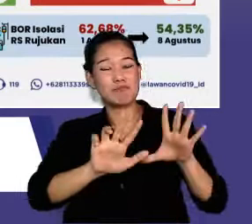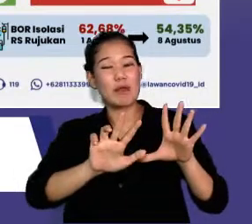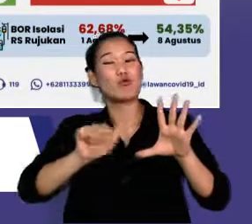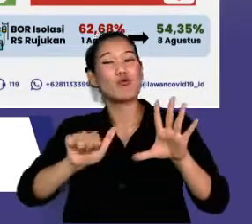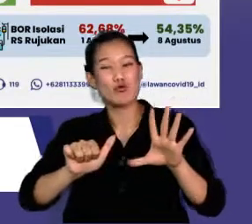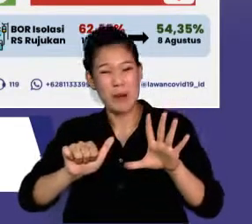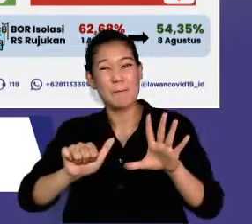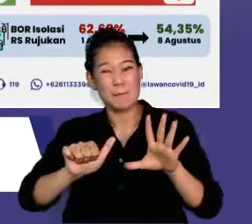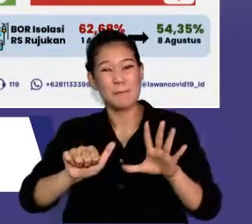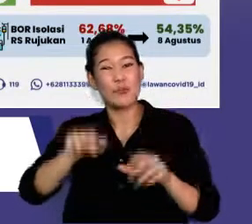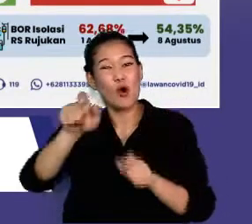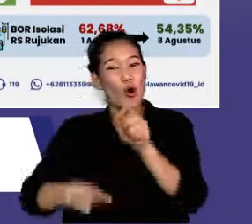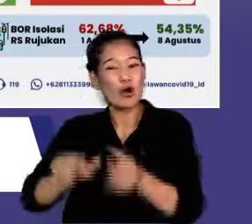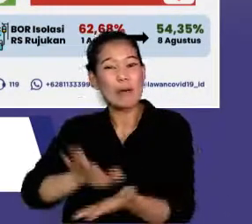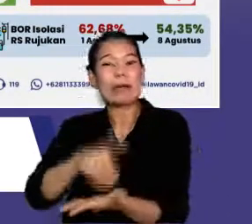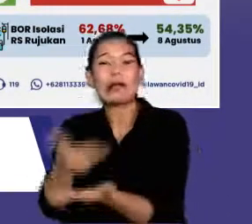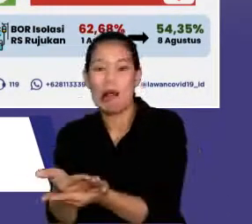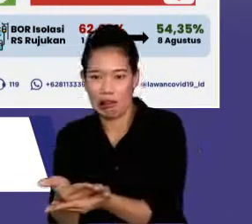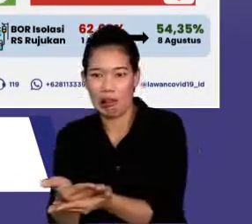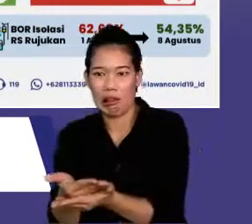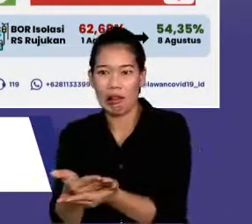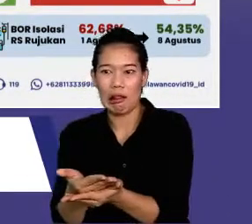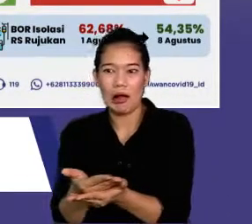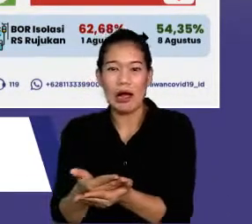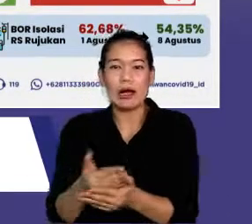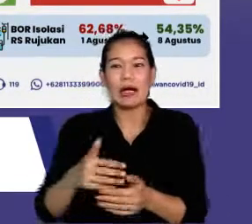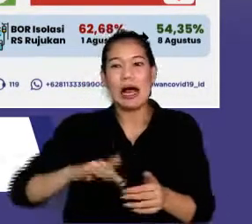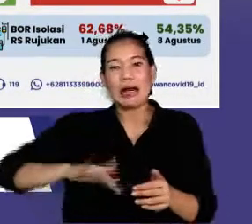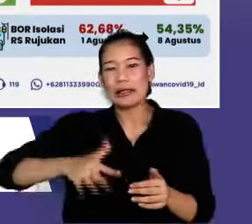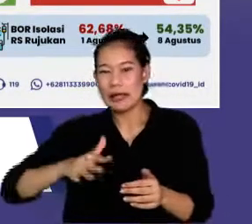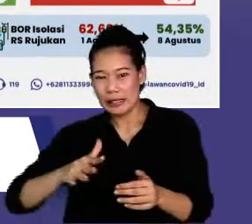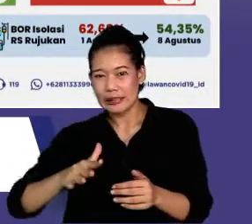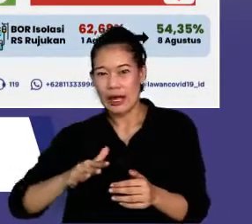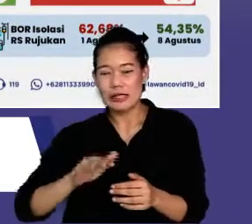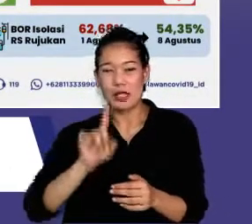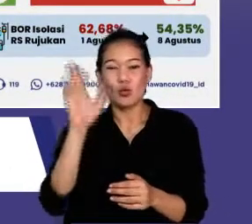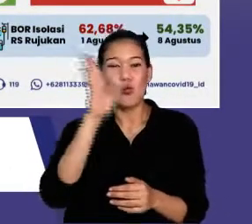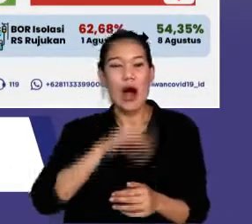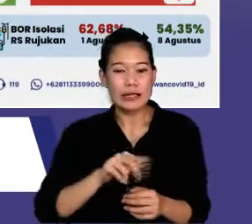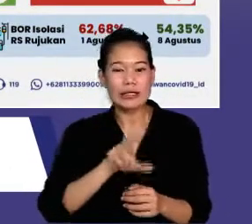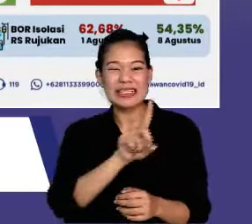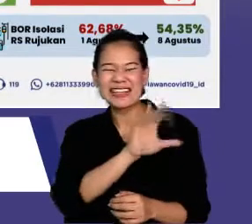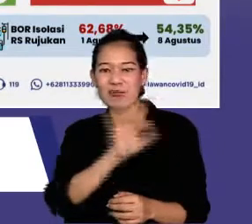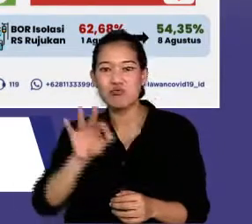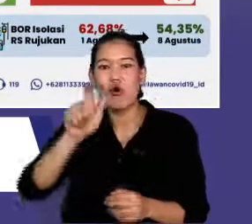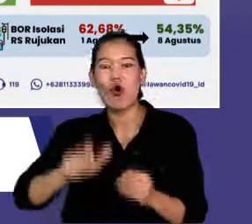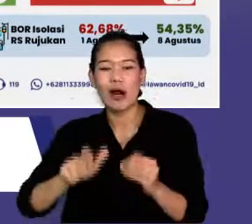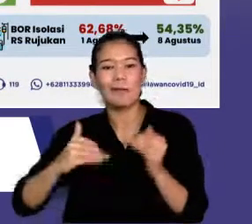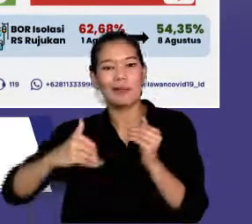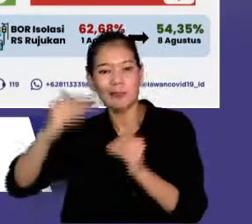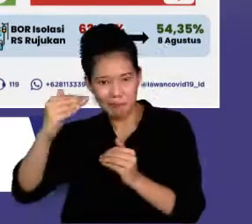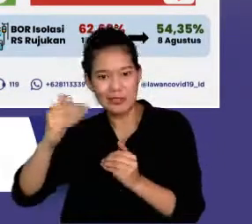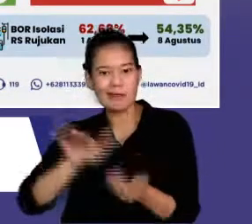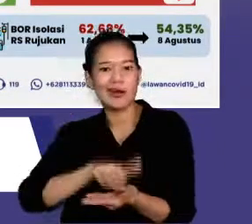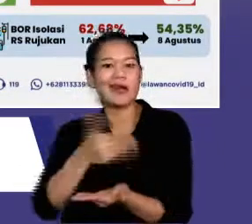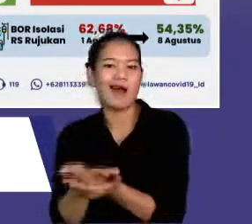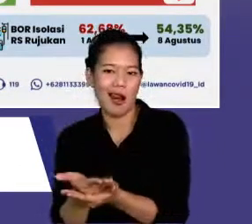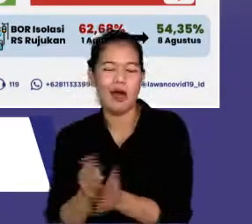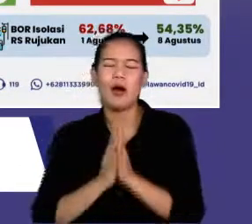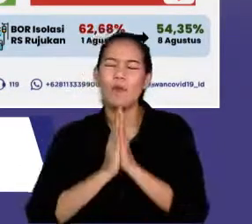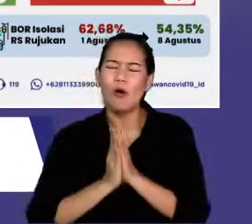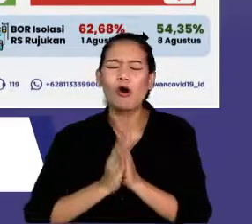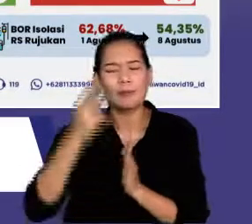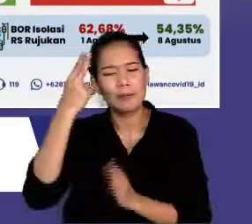96 nyawa dengan rata-rata kematian harian diatas 1000 orang Hai dimohon kepada seluruh